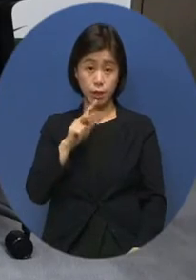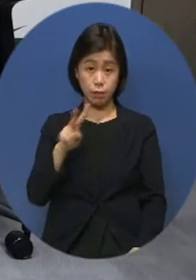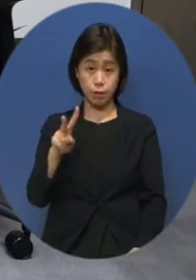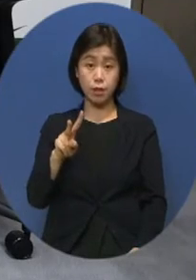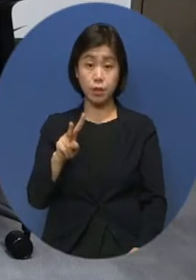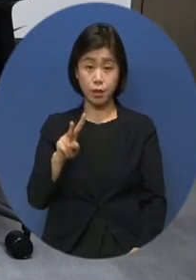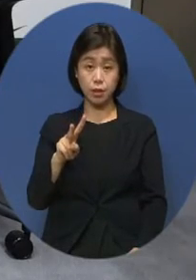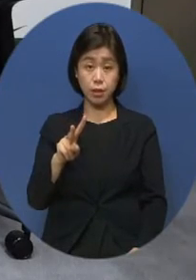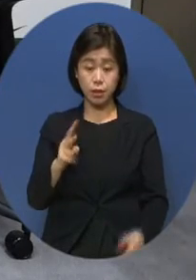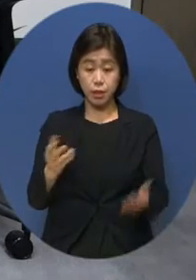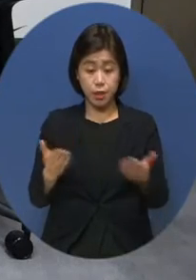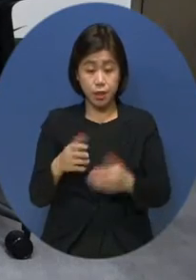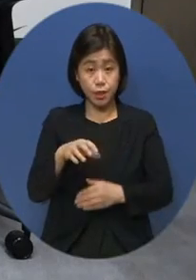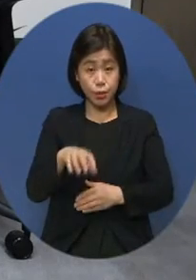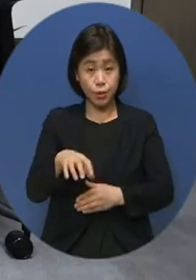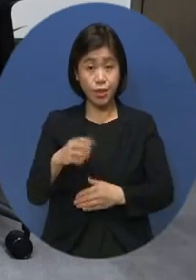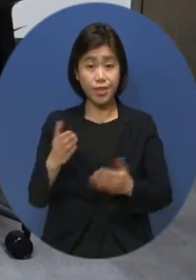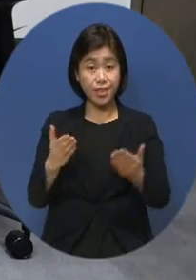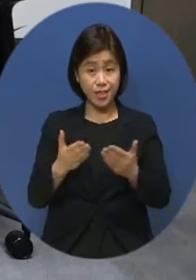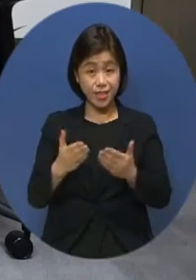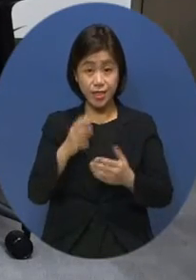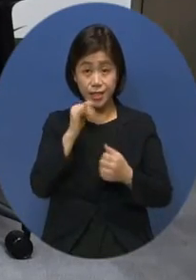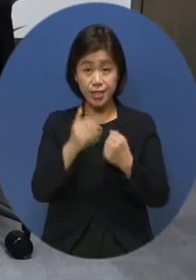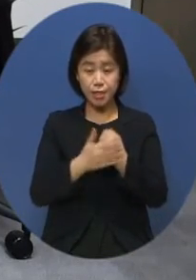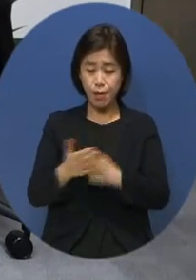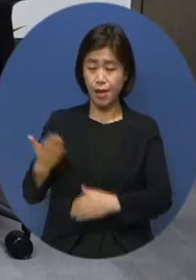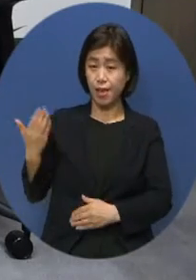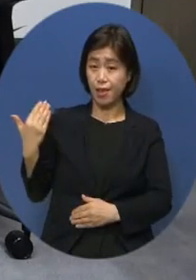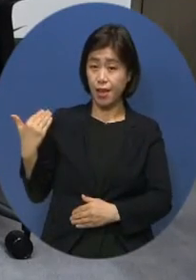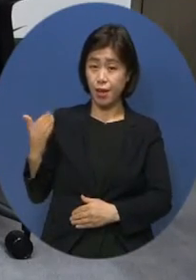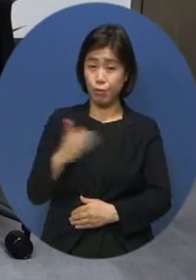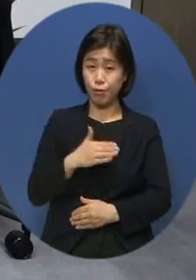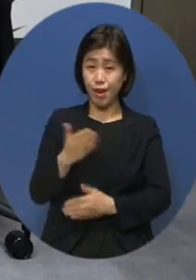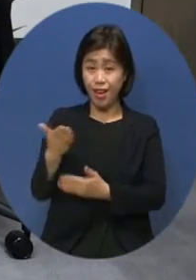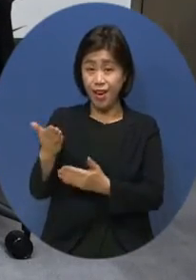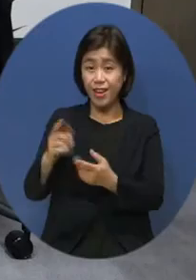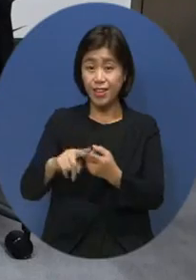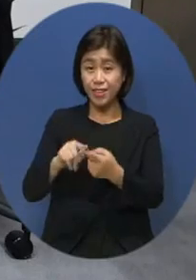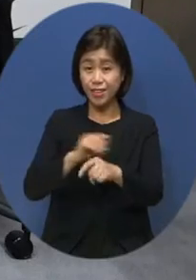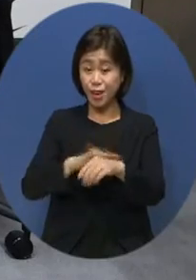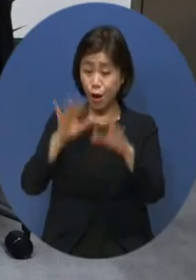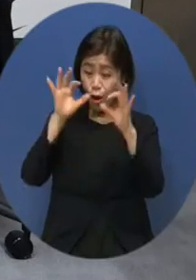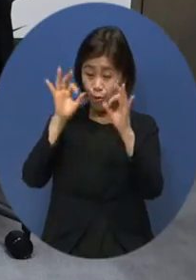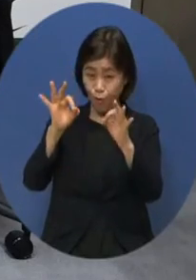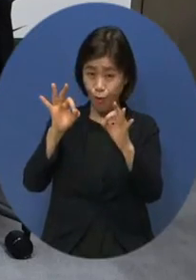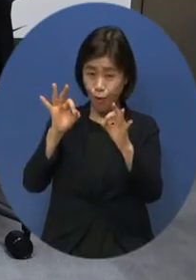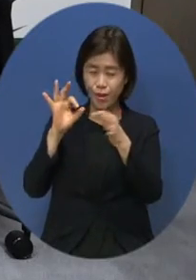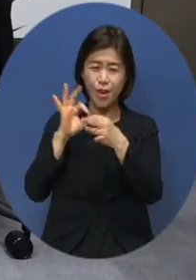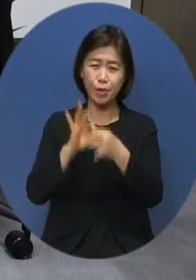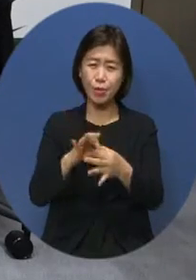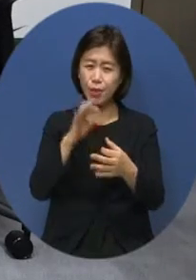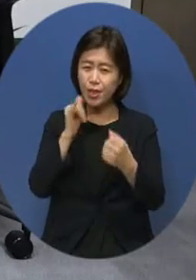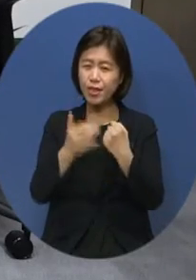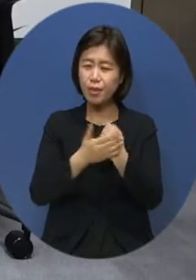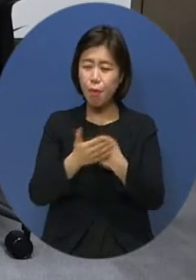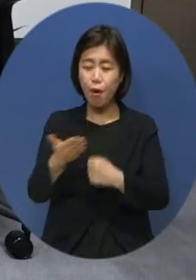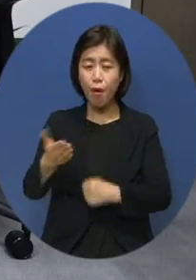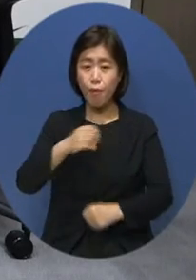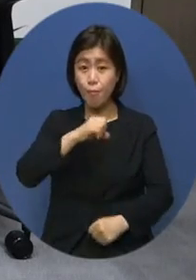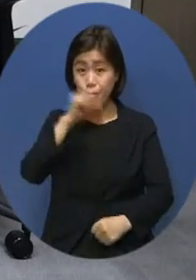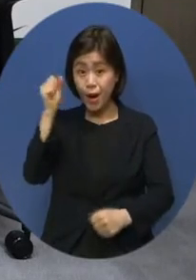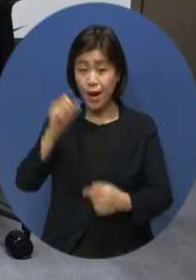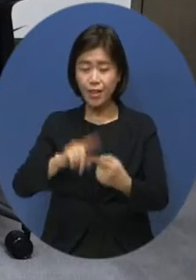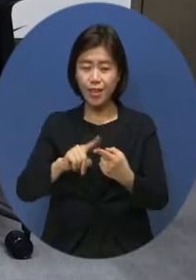그 의원님을 이전부터 네. 봐왔던 1인으로서 저도 굉장히 좀 기뻤거든요. 그러니까 네, 계속해서